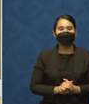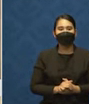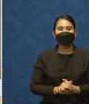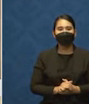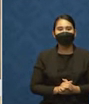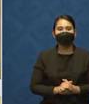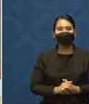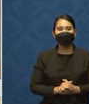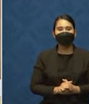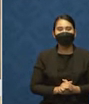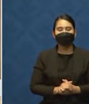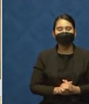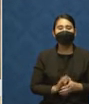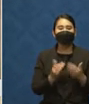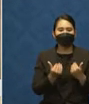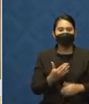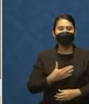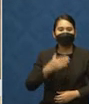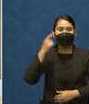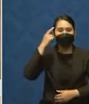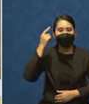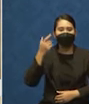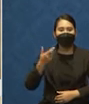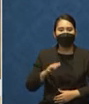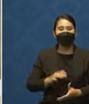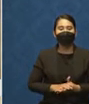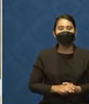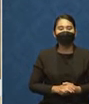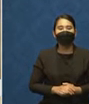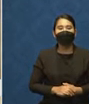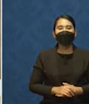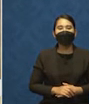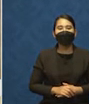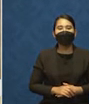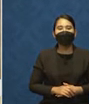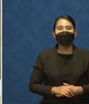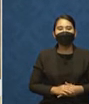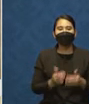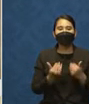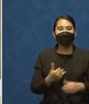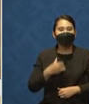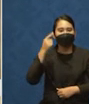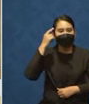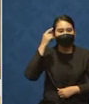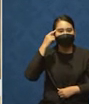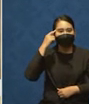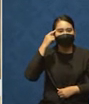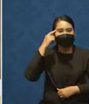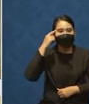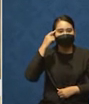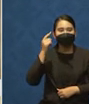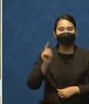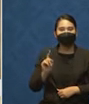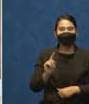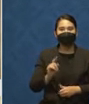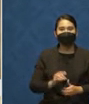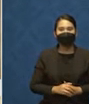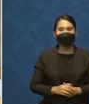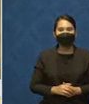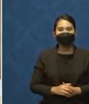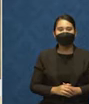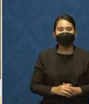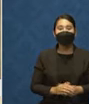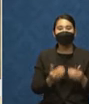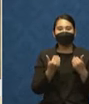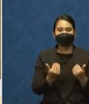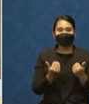งตอนนี้เนี่ยผมรู้แล้วครับว่ากำลังเนี่ยจะเป็นUAV ของอิสราเอลด้วยแหละครับ Hermes 900เนี่ย